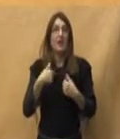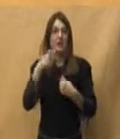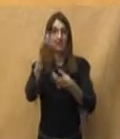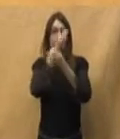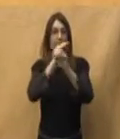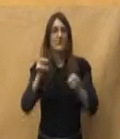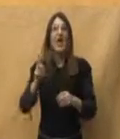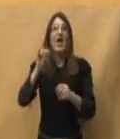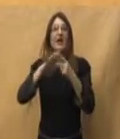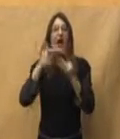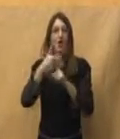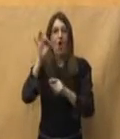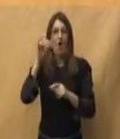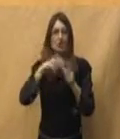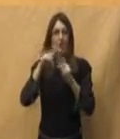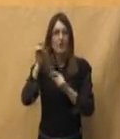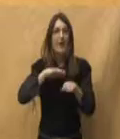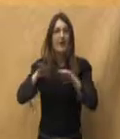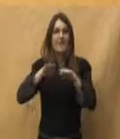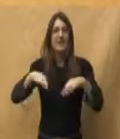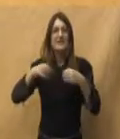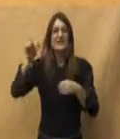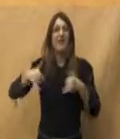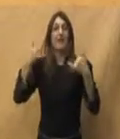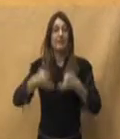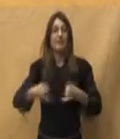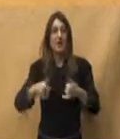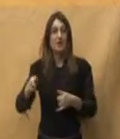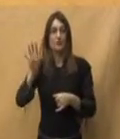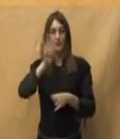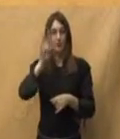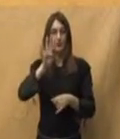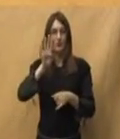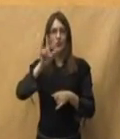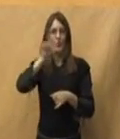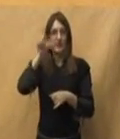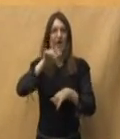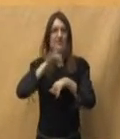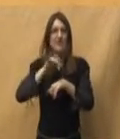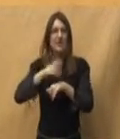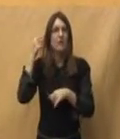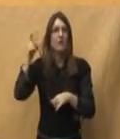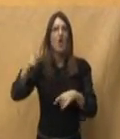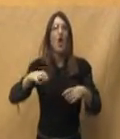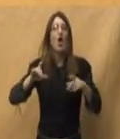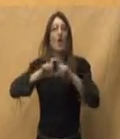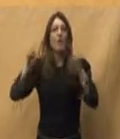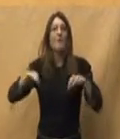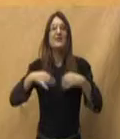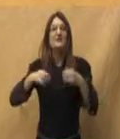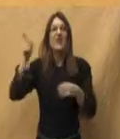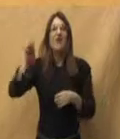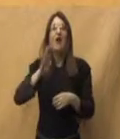da ja vas obavijestim, da je Rajko Ostojić, ministar zdravlja, danas 16. listopada u 14 sati bio u Domu zdravlja Tomislavgrad,